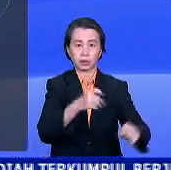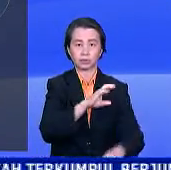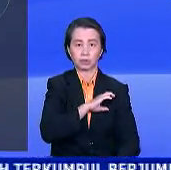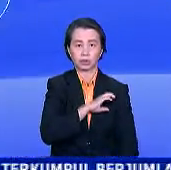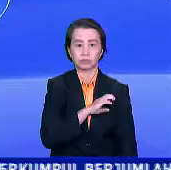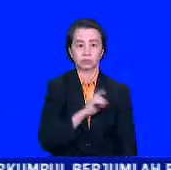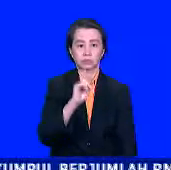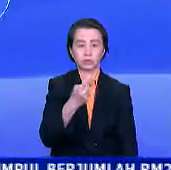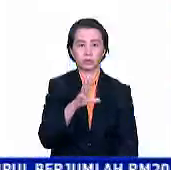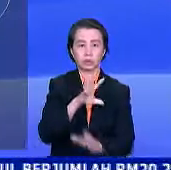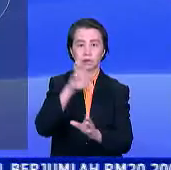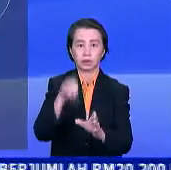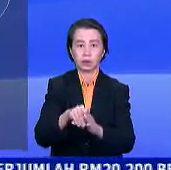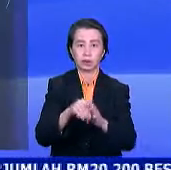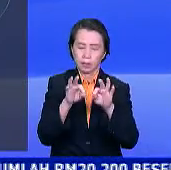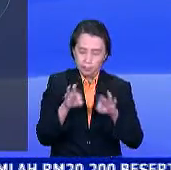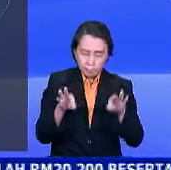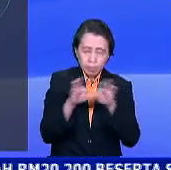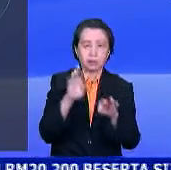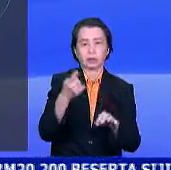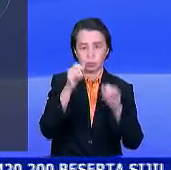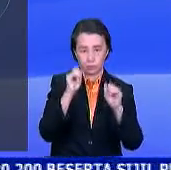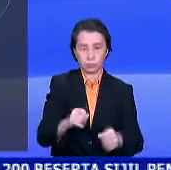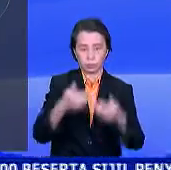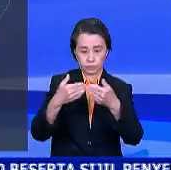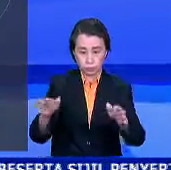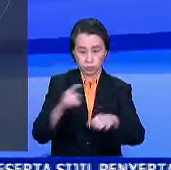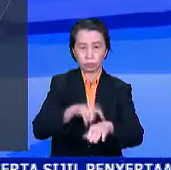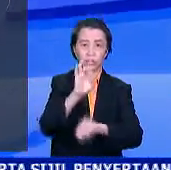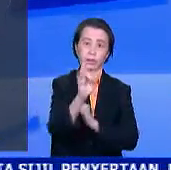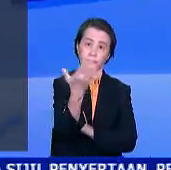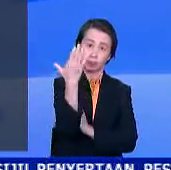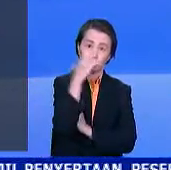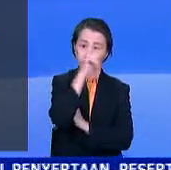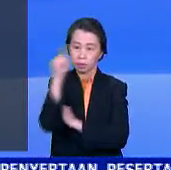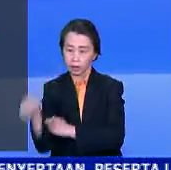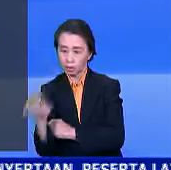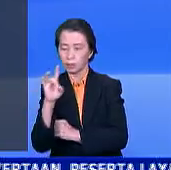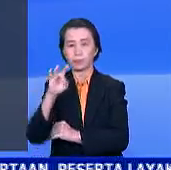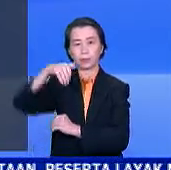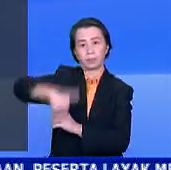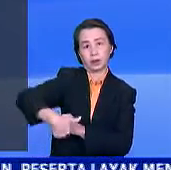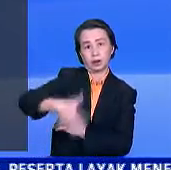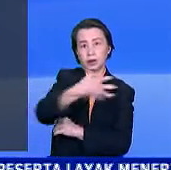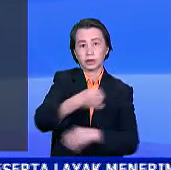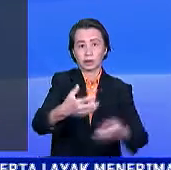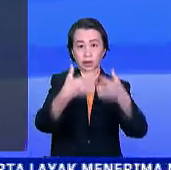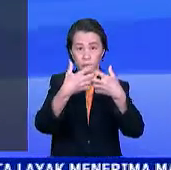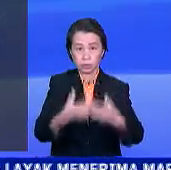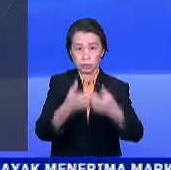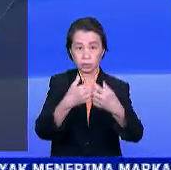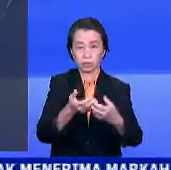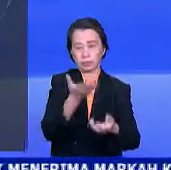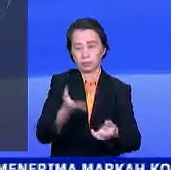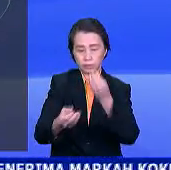Hanya sektor perkhidmatan perlu sahaja dibenarkan untuk beroperasi dari 8 pagi hingga 8 malam. Selain itu, hanya kilang bahan